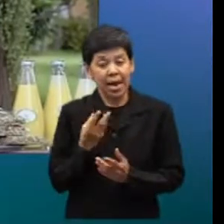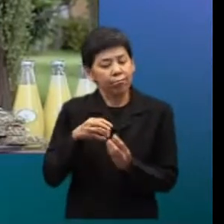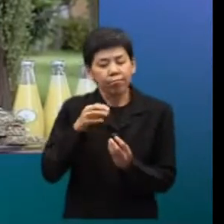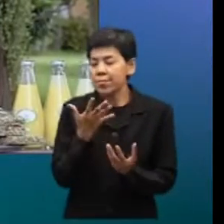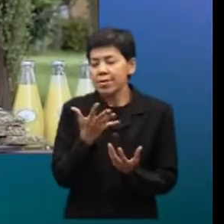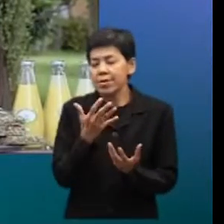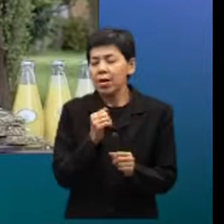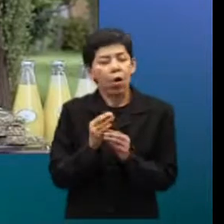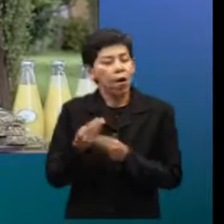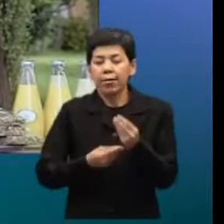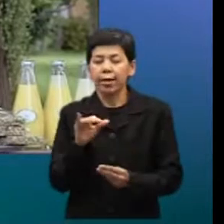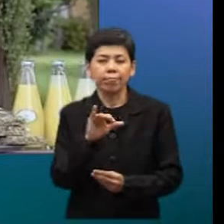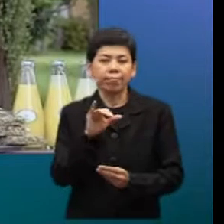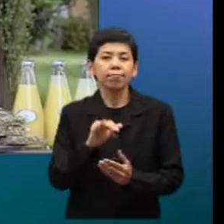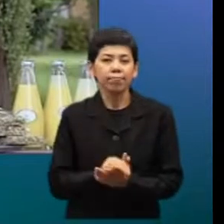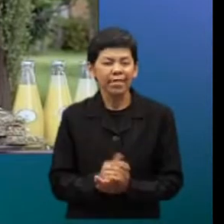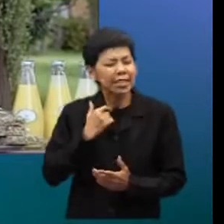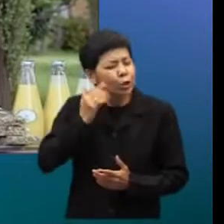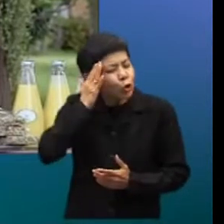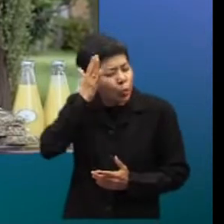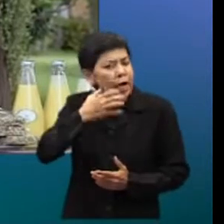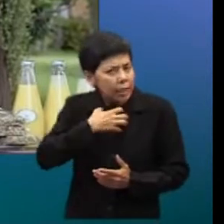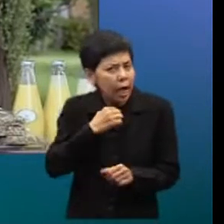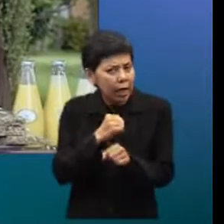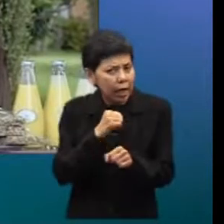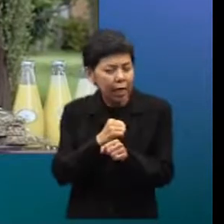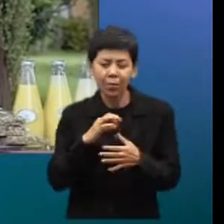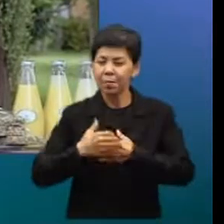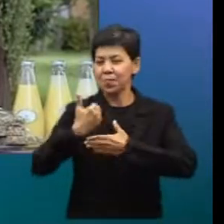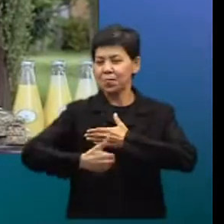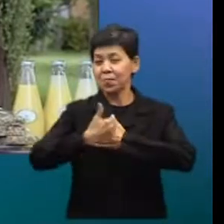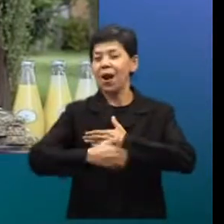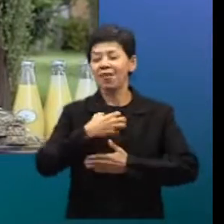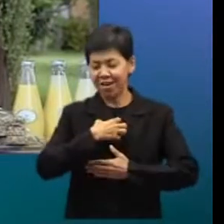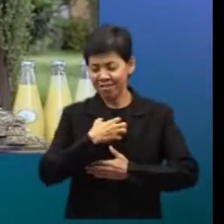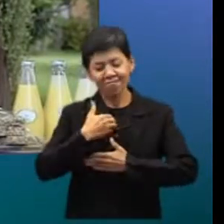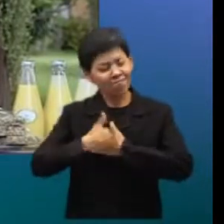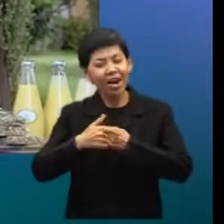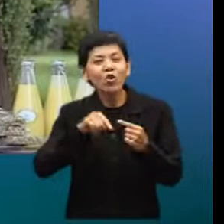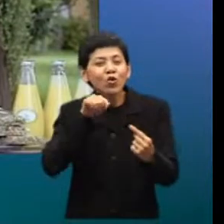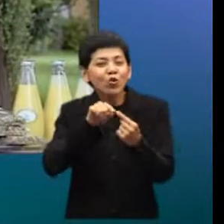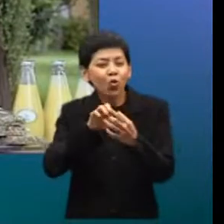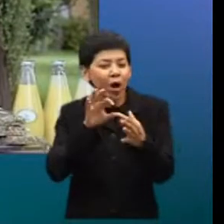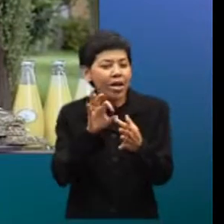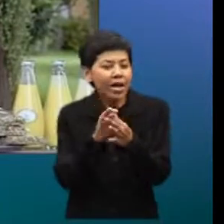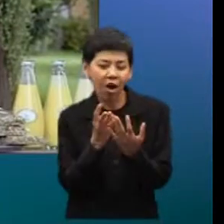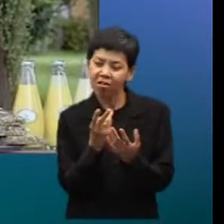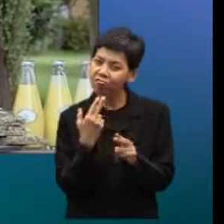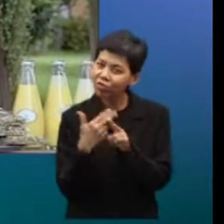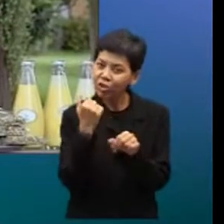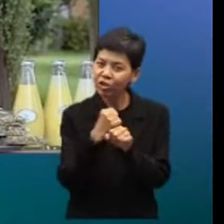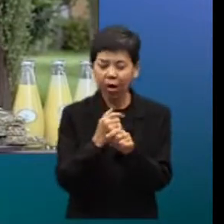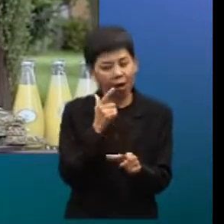ยกเว้นข้าวหลามตัวเดียวที่ยังไม่วางอนาคตคือเราต้องการจะทำเป็นไลฟ์เบเกอร์ค่ะให้กับเด็ก